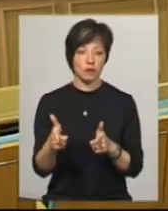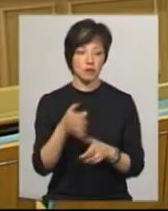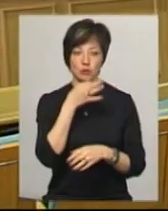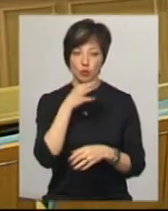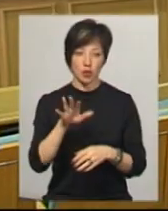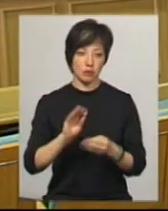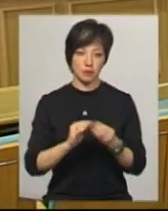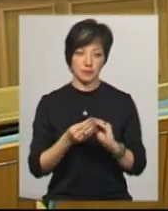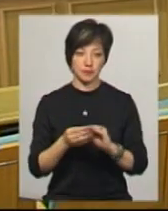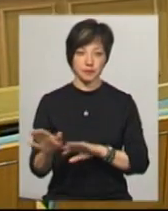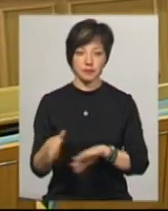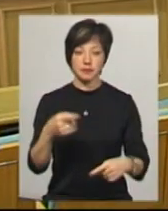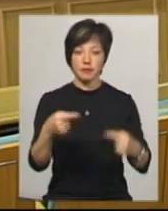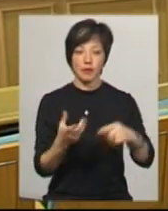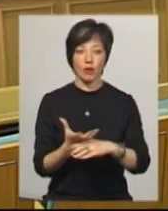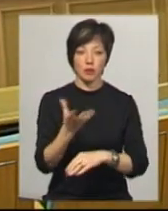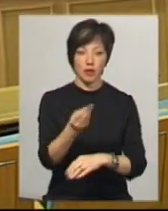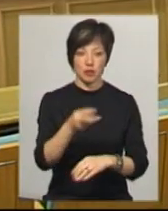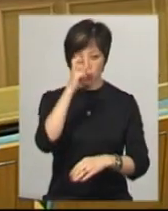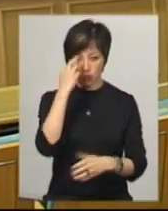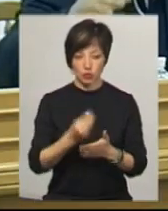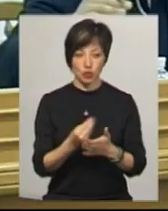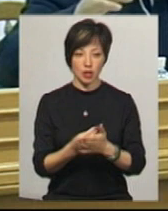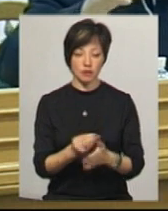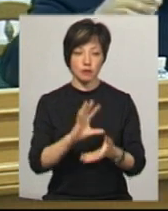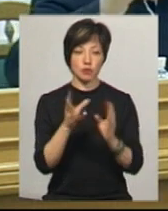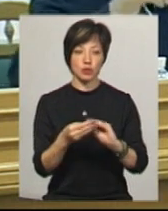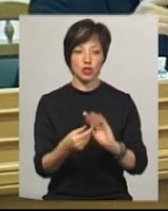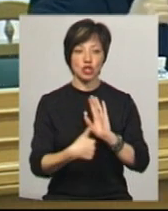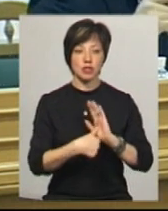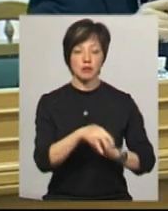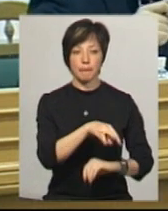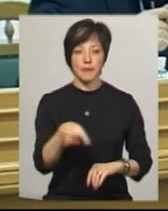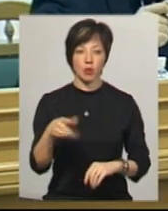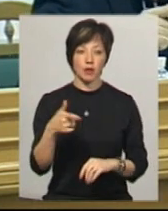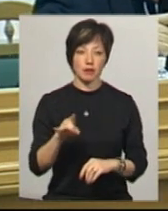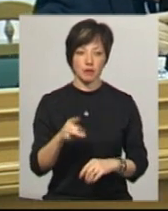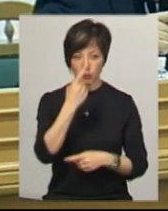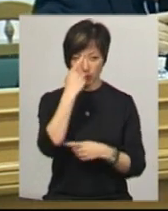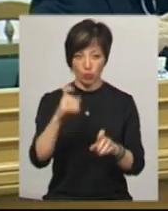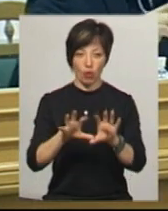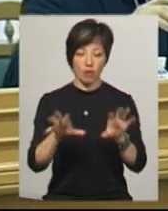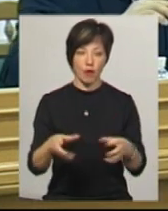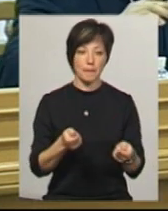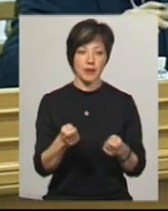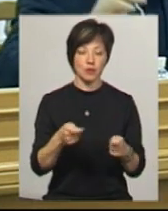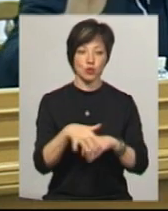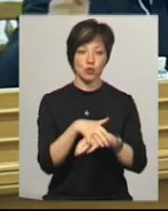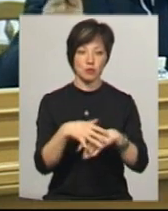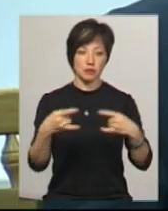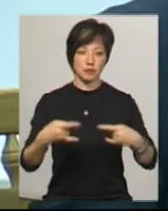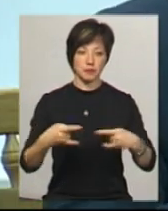викликів. Ці дебати оплачуються з держбюджету. Коштуватимуть вони майже 6 мільйонів гривень, повідомив голова правління Суспільного